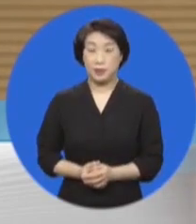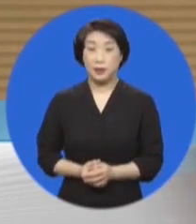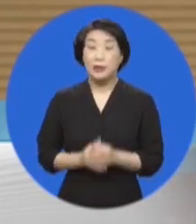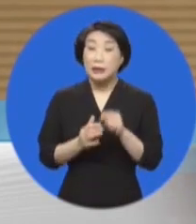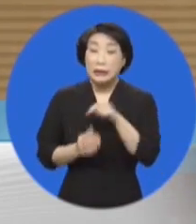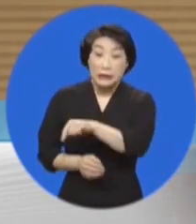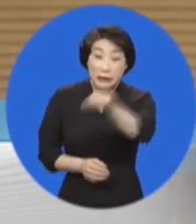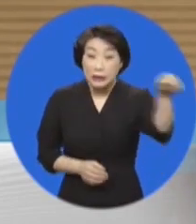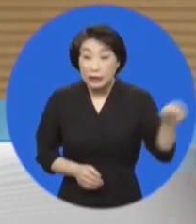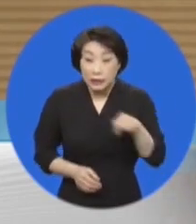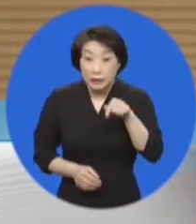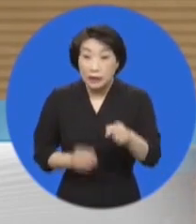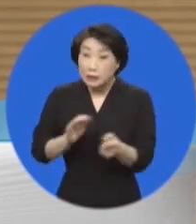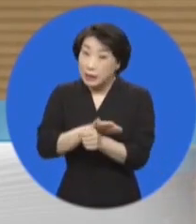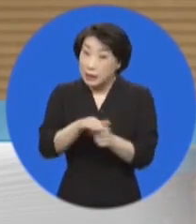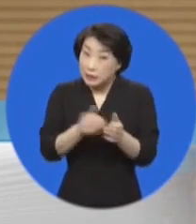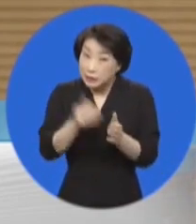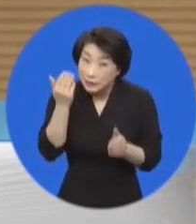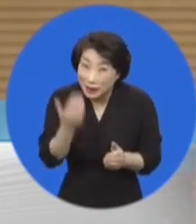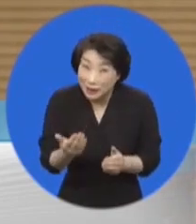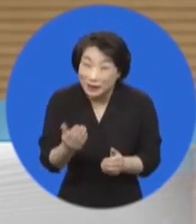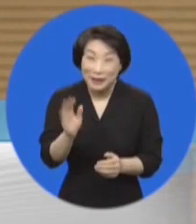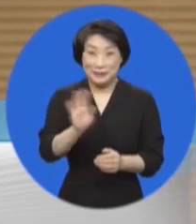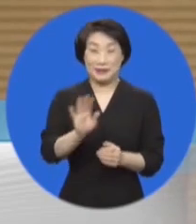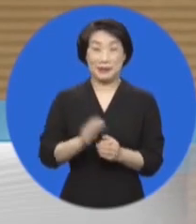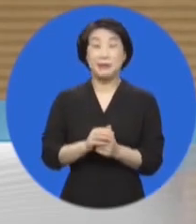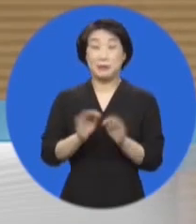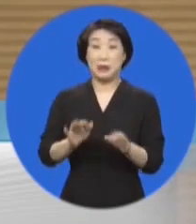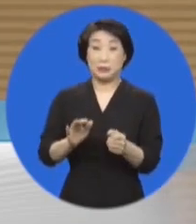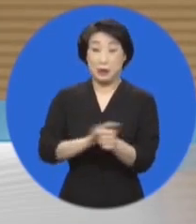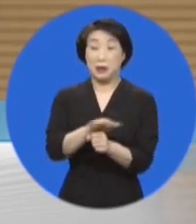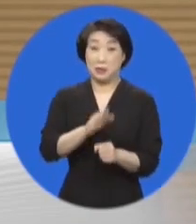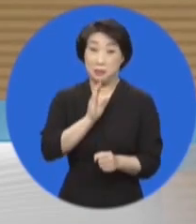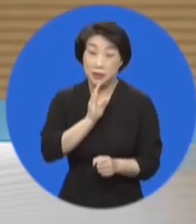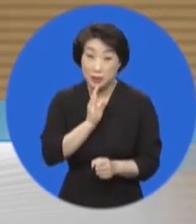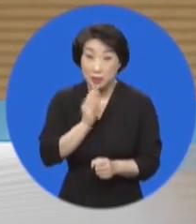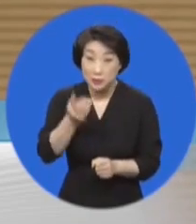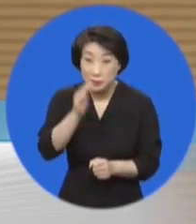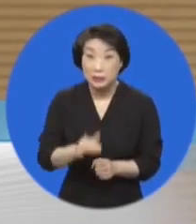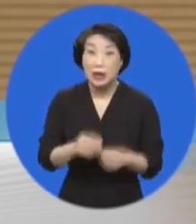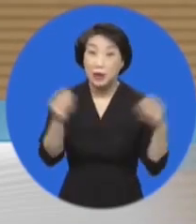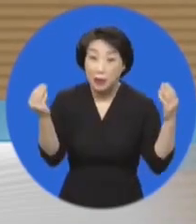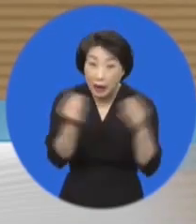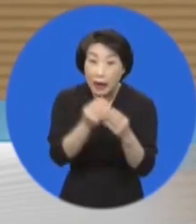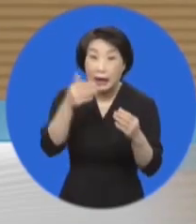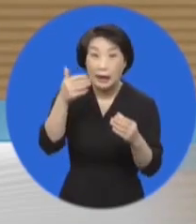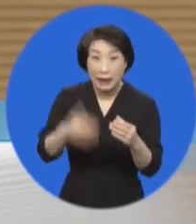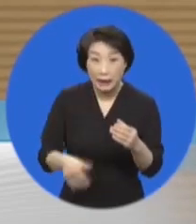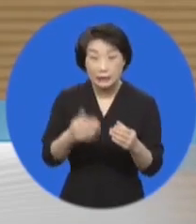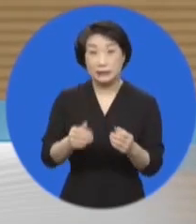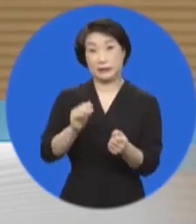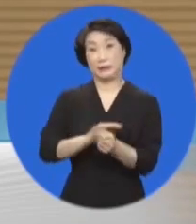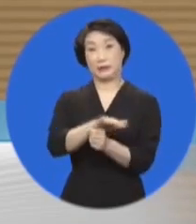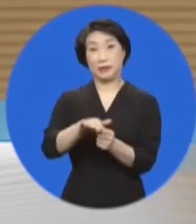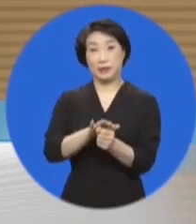그래서 이것이 사랑이냐? 사랑은 사랑인데 완성되지 않는